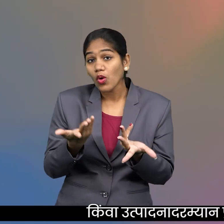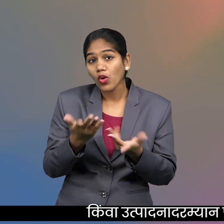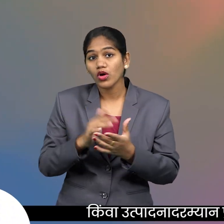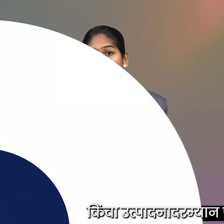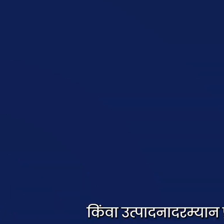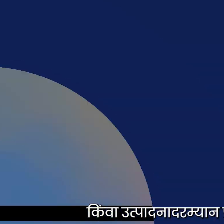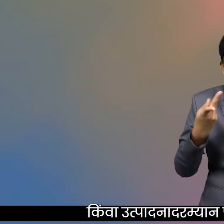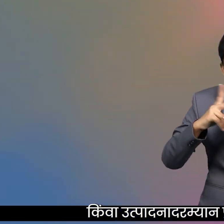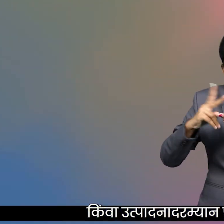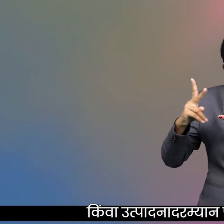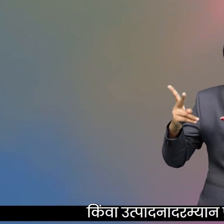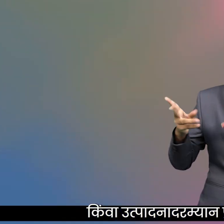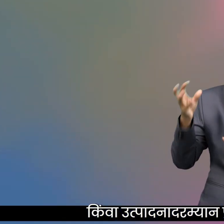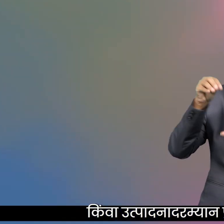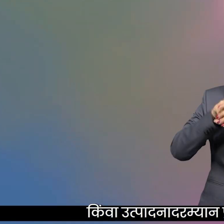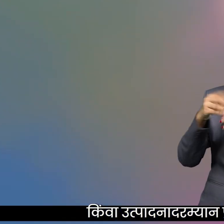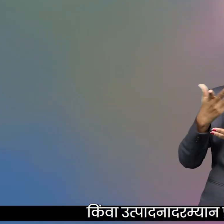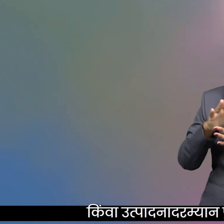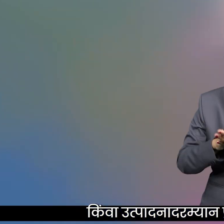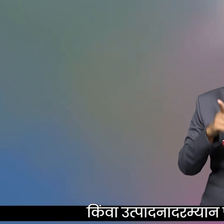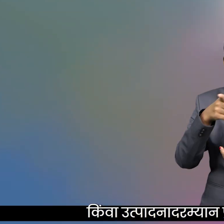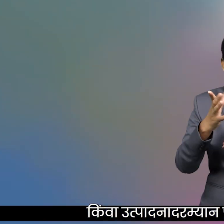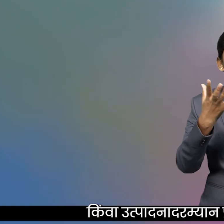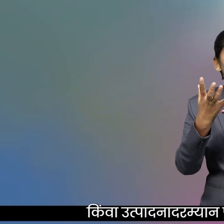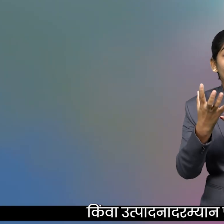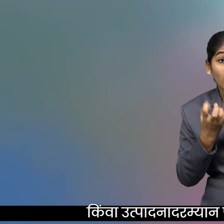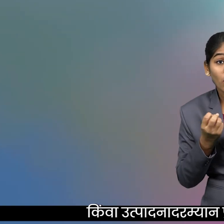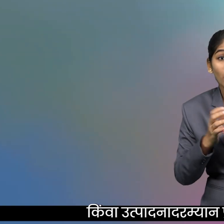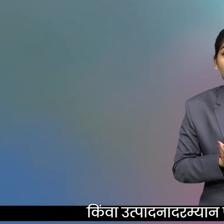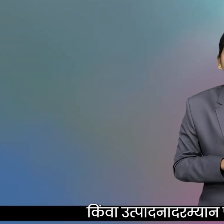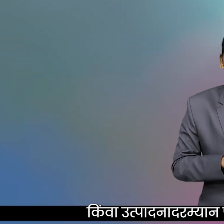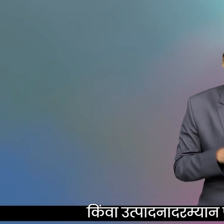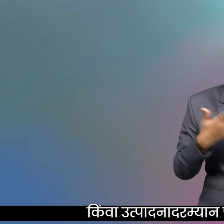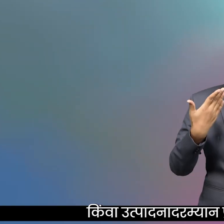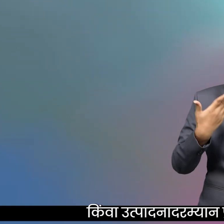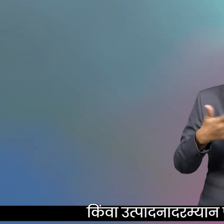किंवा उत्पादनादरम्यान प्रत्येक टप्प्यावर आवश्यक असलेल्या